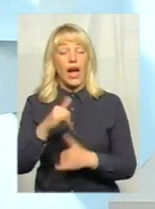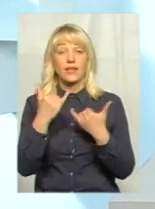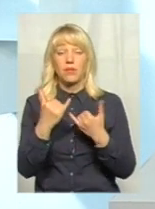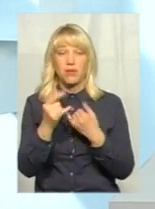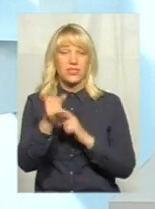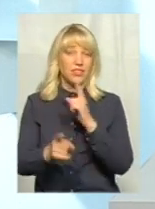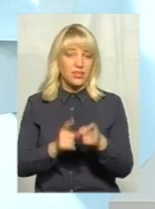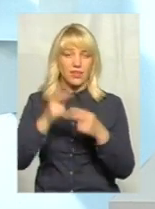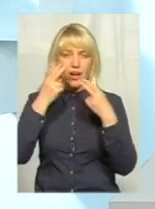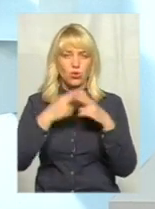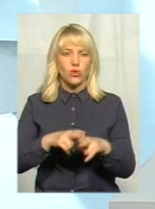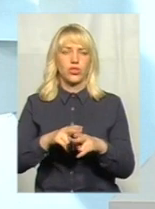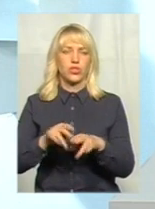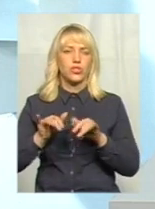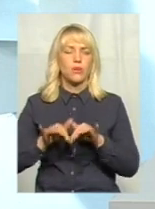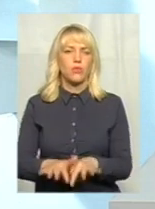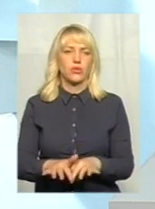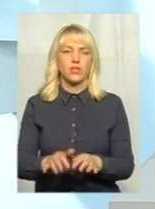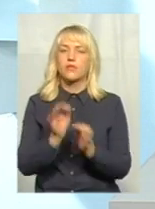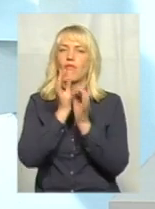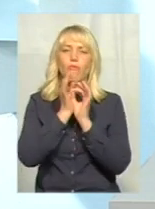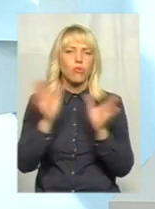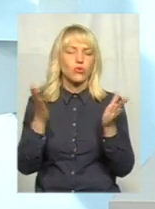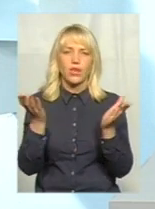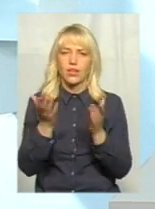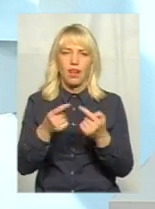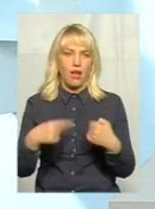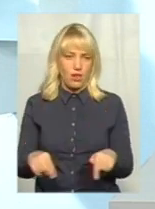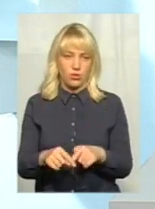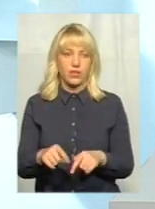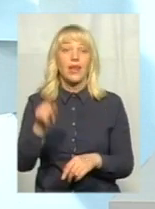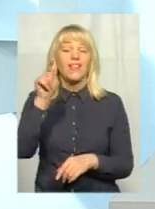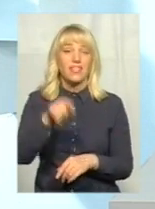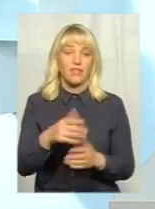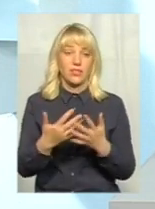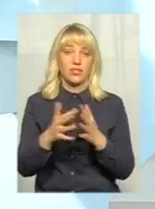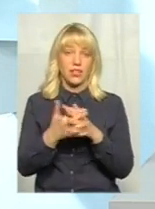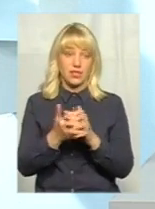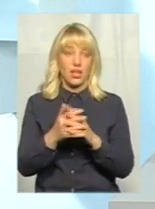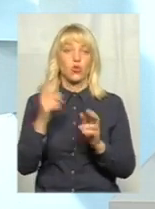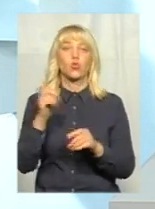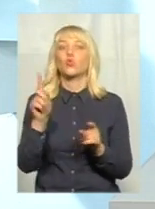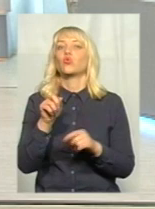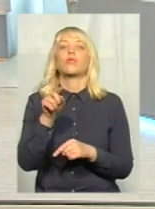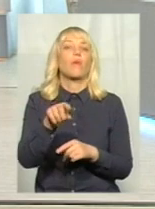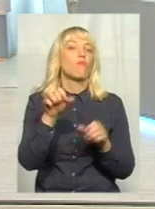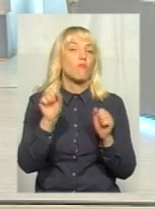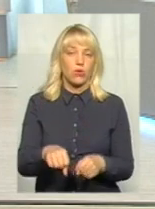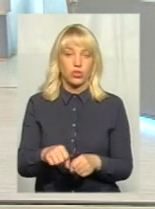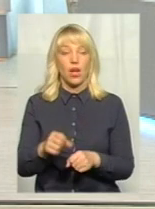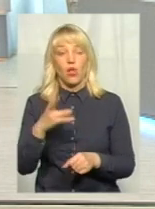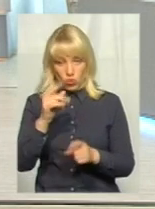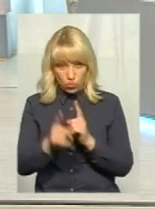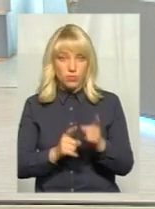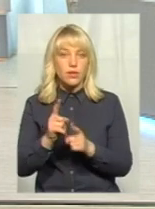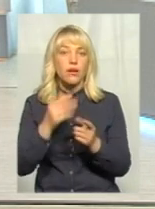міняються технологічні процеси в будь-якій галузі, навіть, ну, сільське господарство, ну що там можна вже таке, але